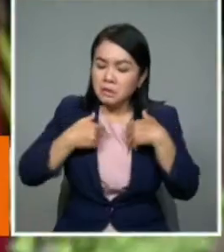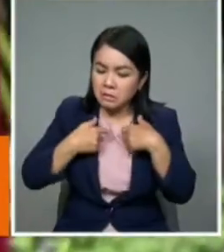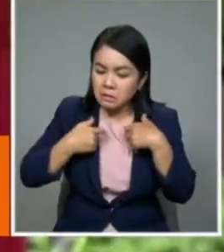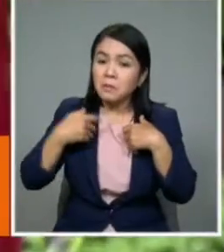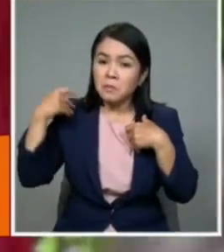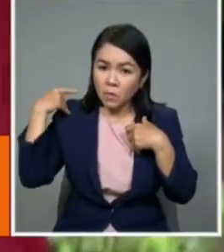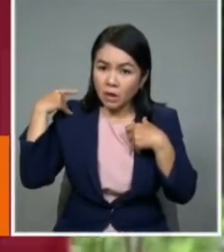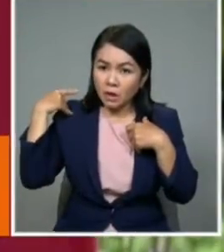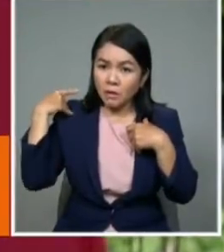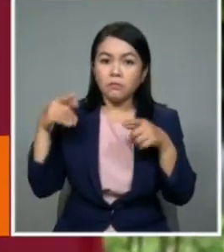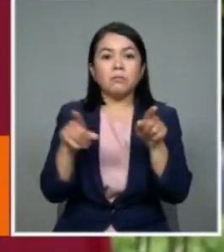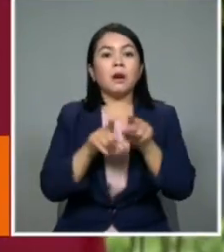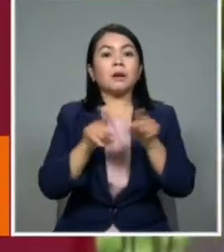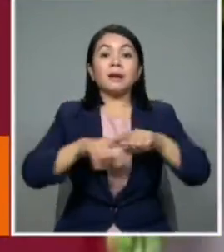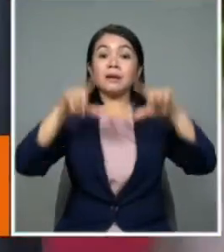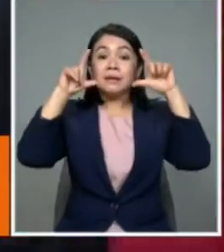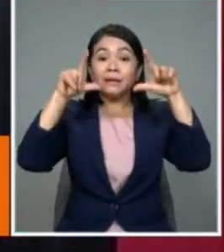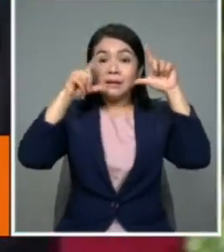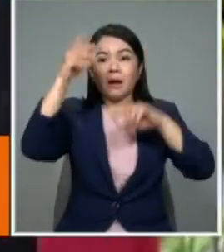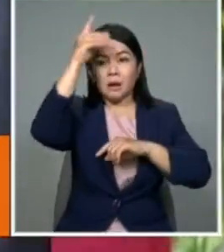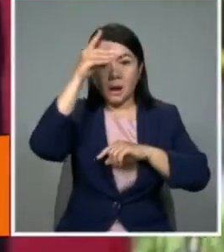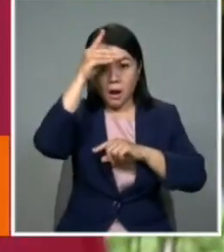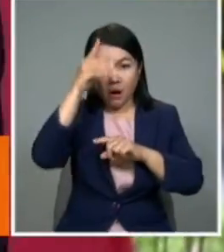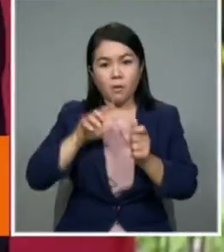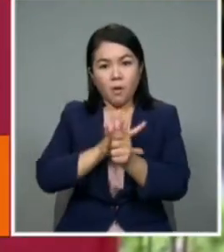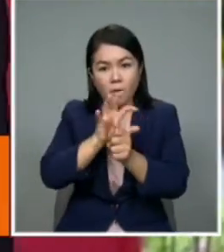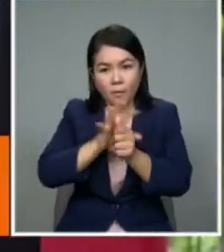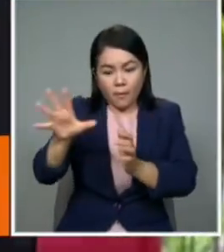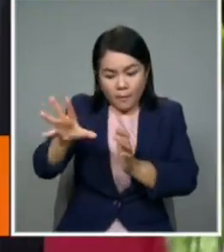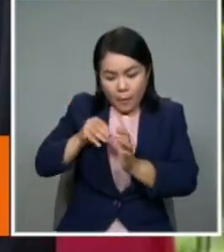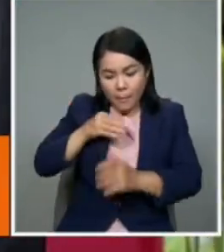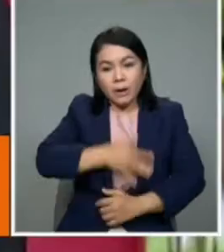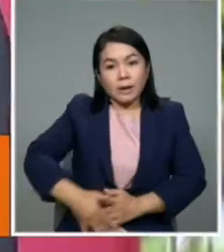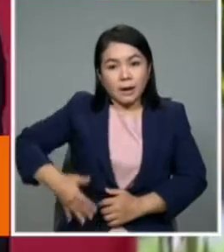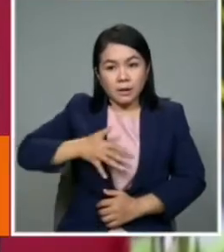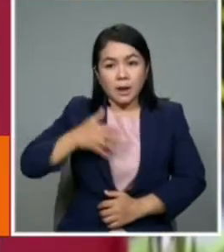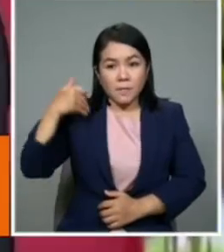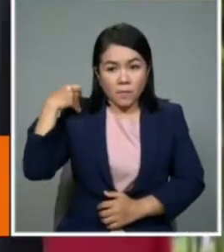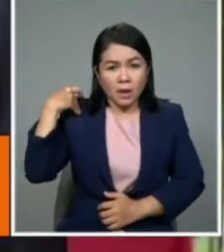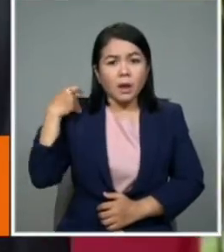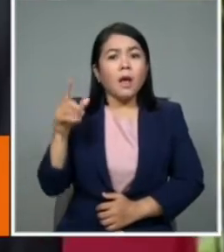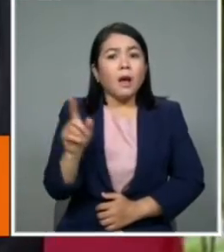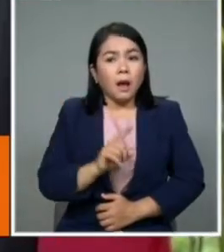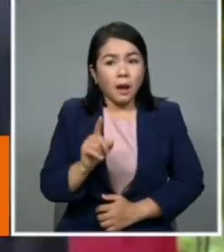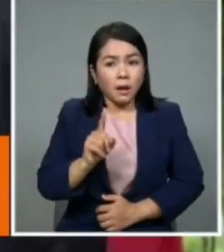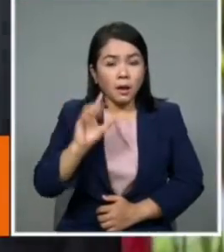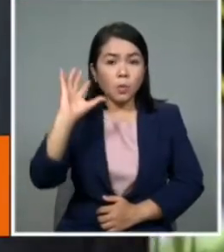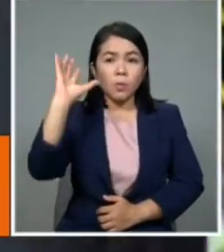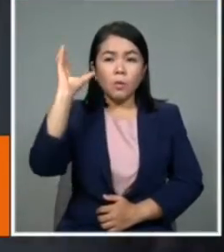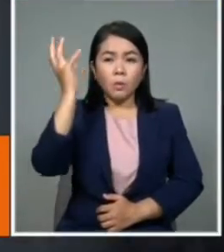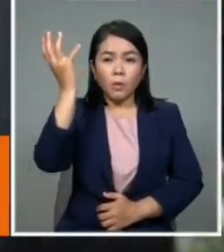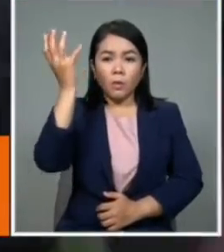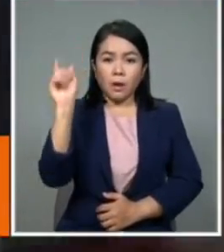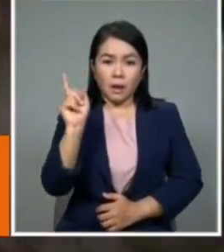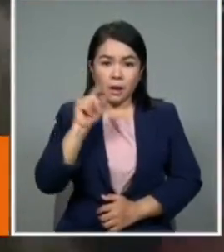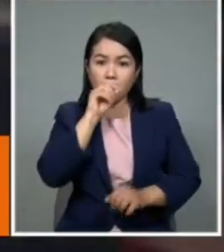ยนะคะนี่ก็เป็นหนึ่งในคนดังระดับโลกที่ติดเชื้อโควิด-19 นะคะคุณผู้ชม ส่วนปฏิกิริยาจากทั่วโลกหลังจาก